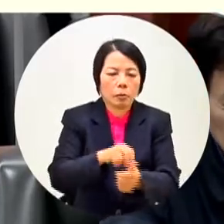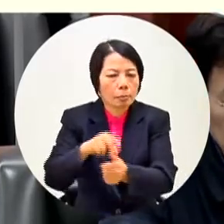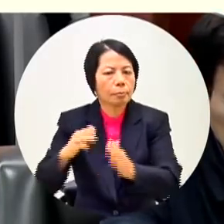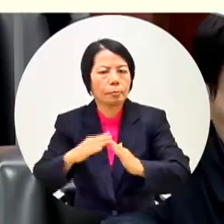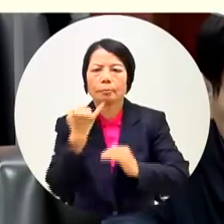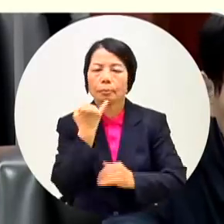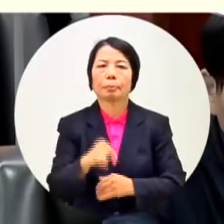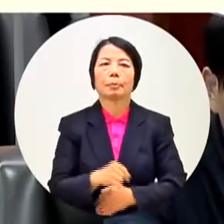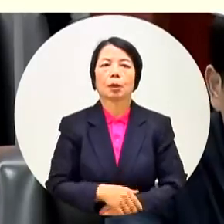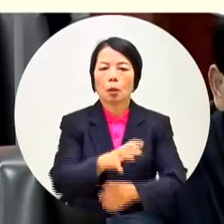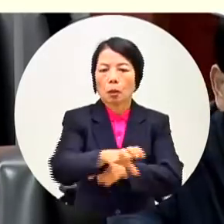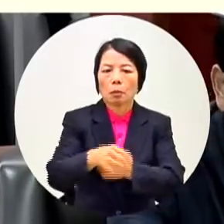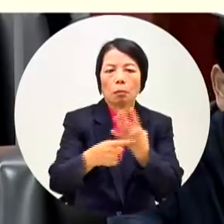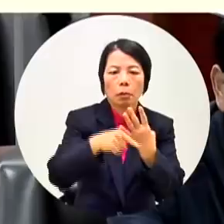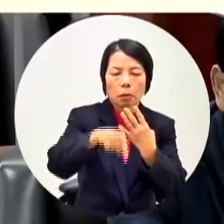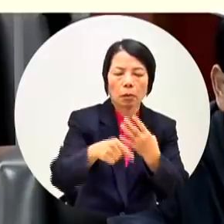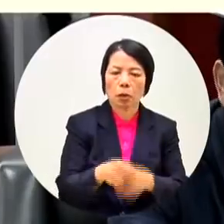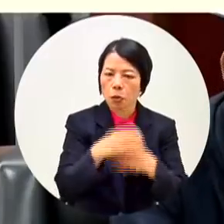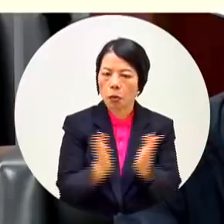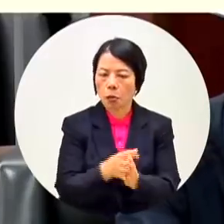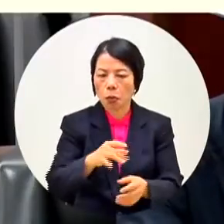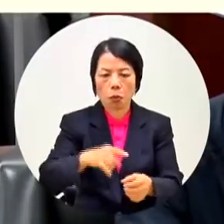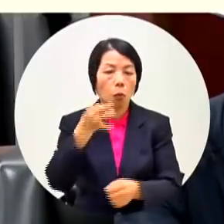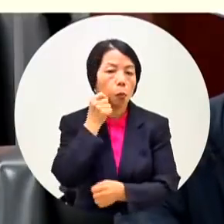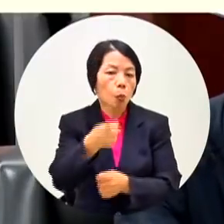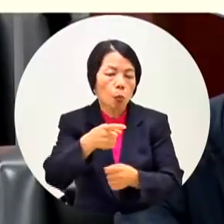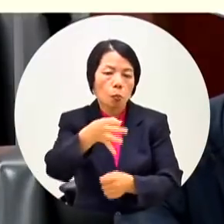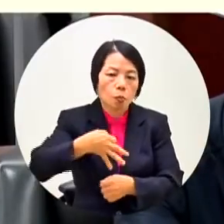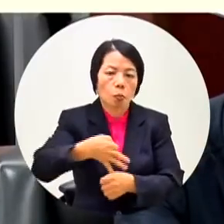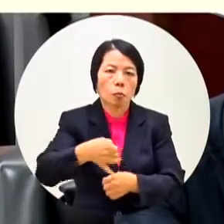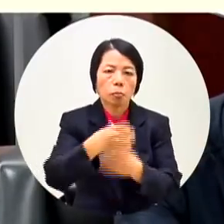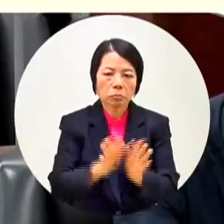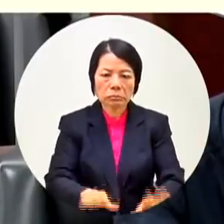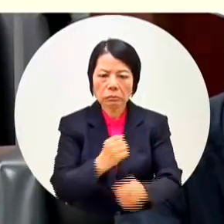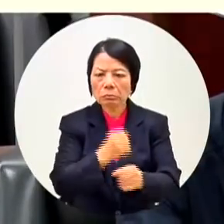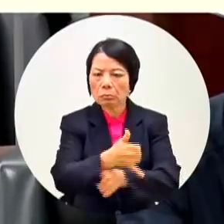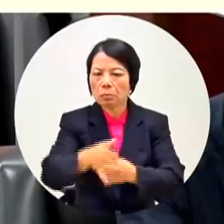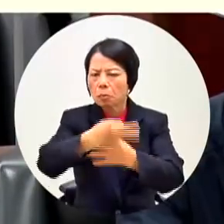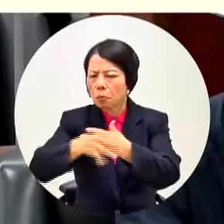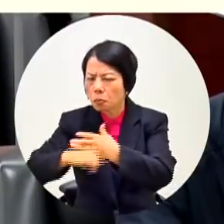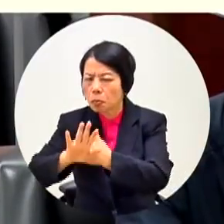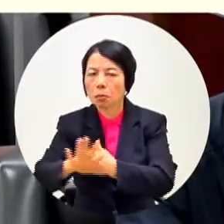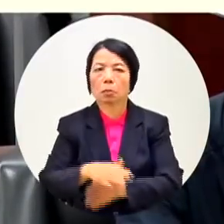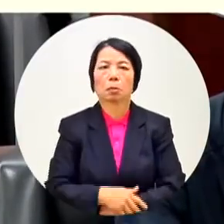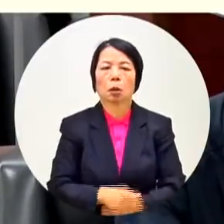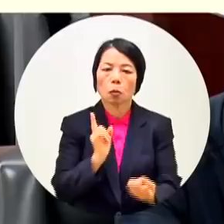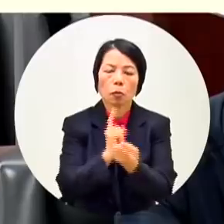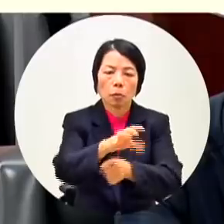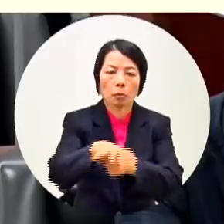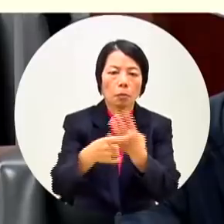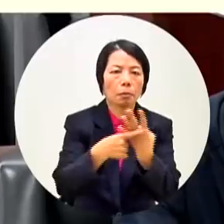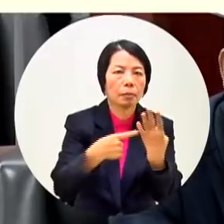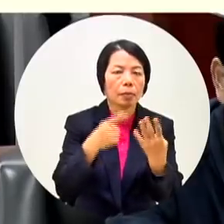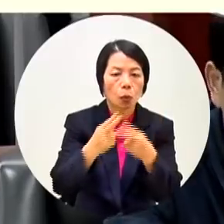资呢，哈，包括缺工的情况下呢，我们把这些农业呢，要怎么重新整理，重新出